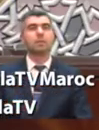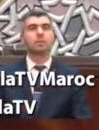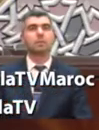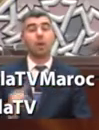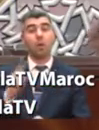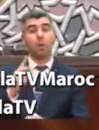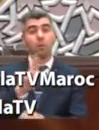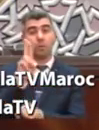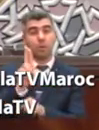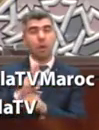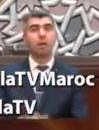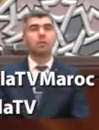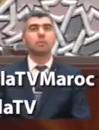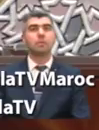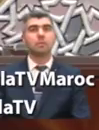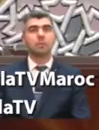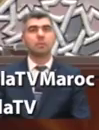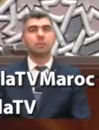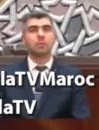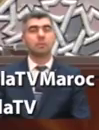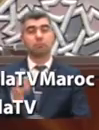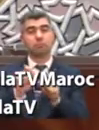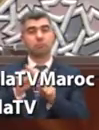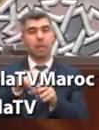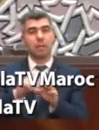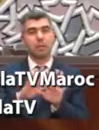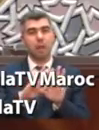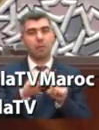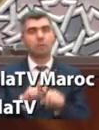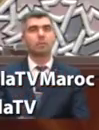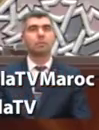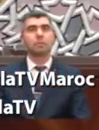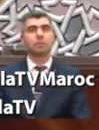أول سؤال في هذا القطاع لفريق التجمع الدستوري.